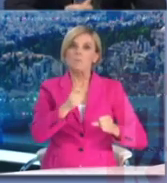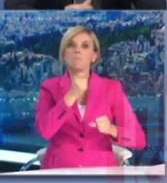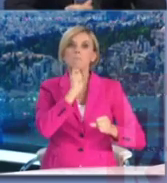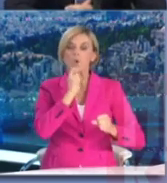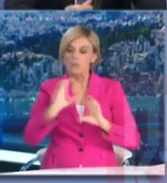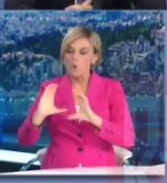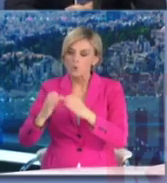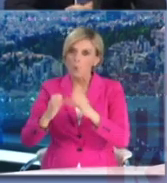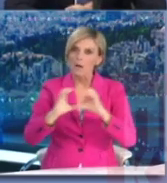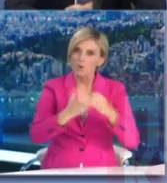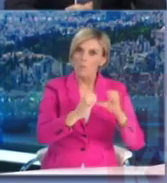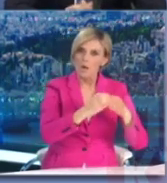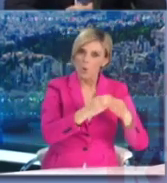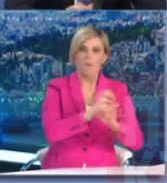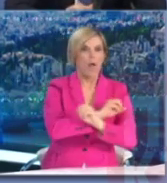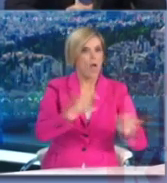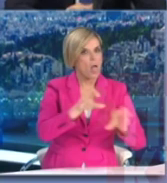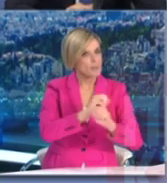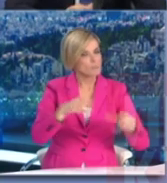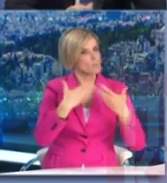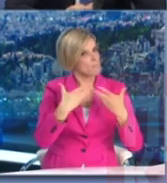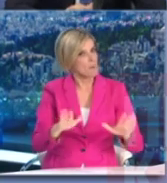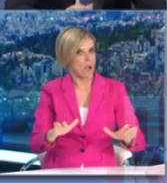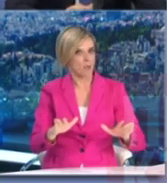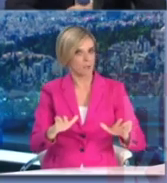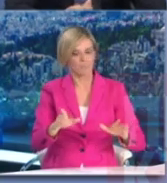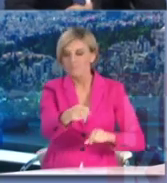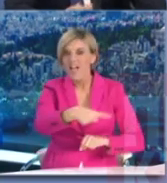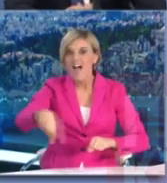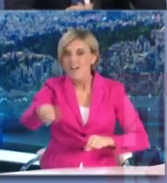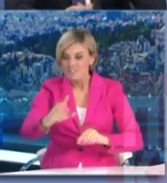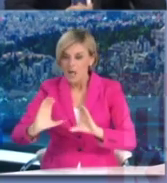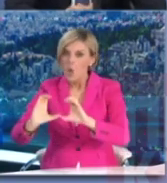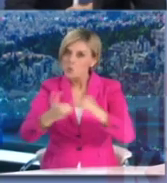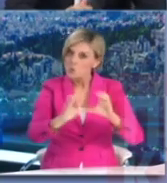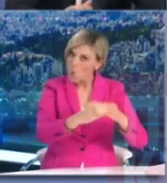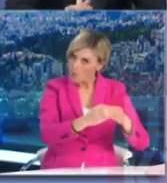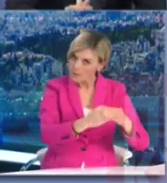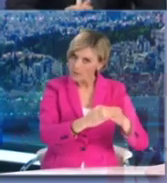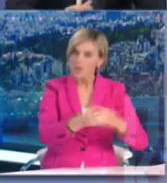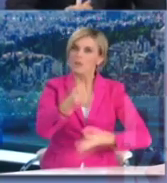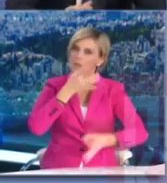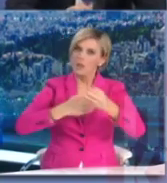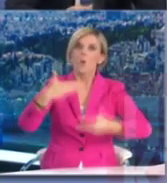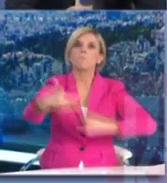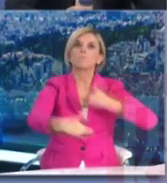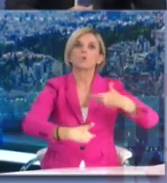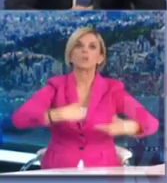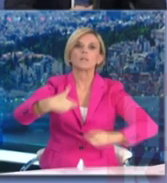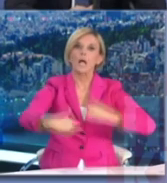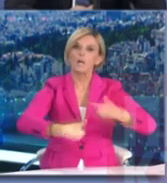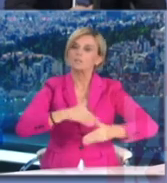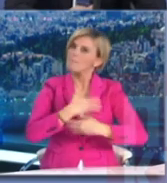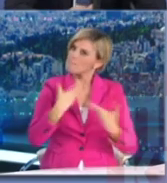προτάσεις οι οποίες κατατέθηκαν από τα κόμματα και οι οποίες έγιναν αποδεκτές και θα γίνουν αποδεκτές στην πορεία. Είναι προφανές